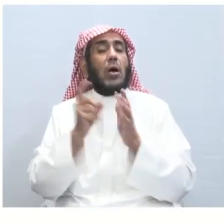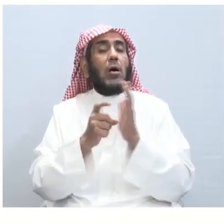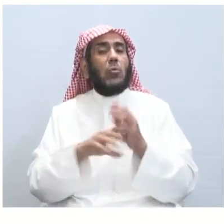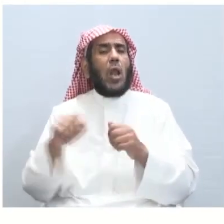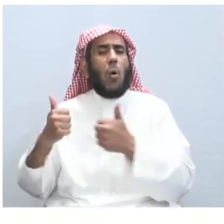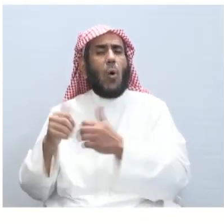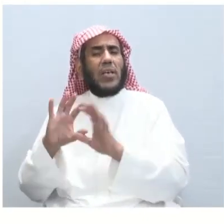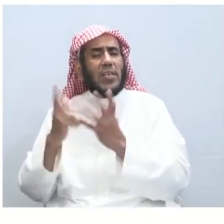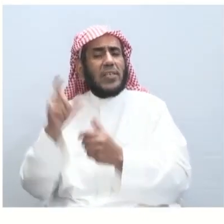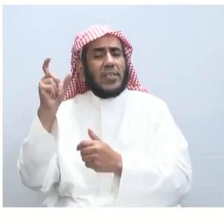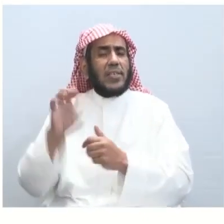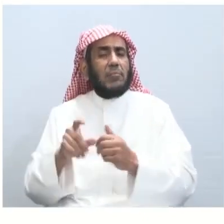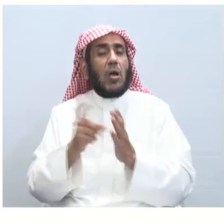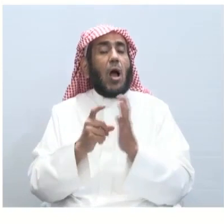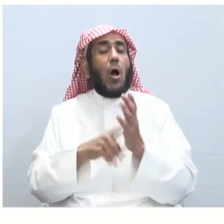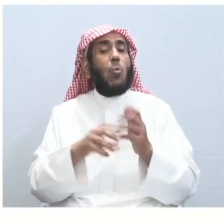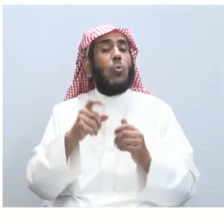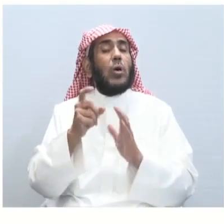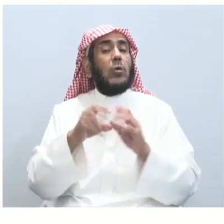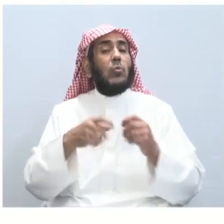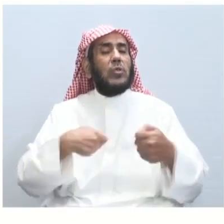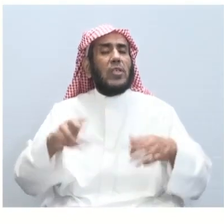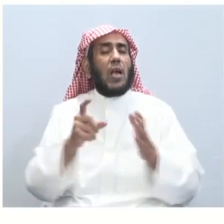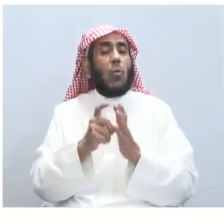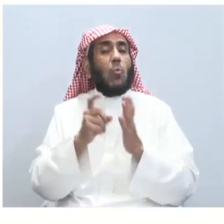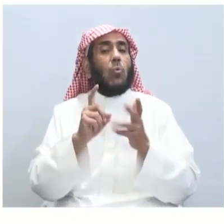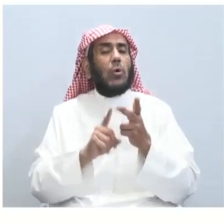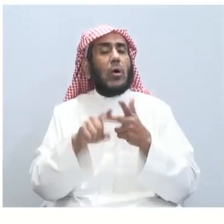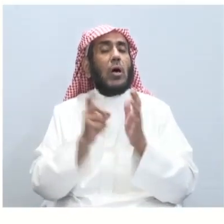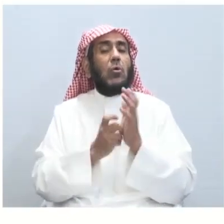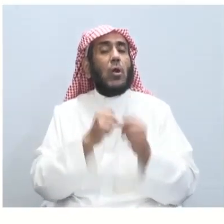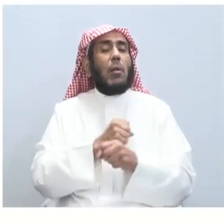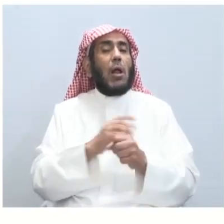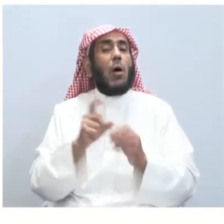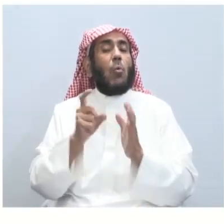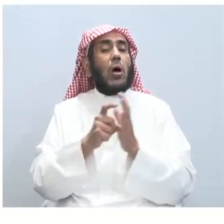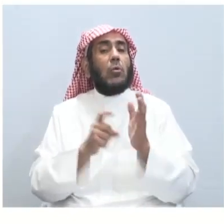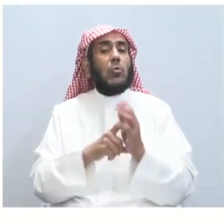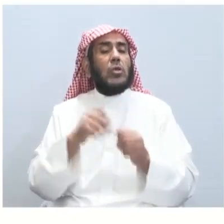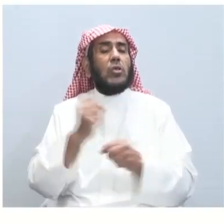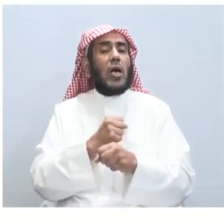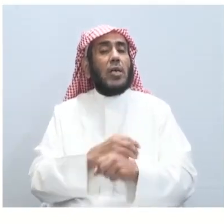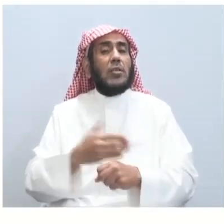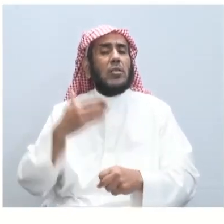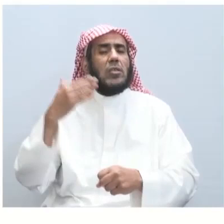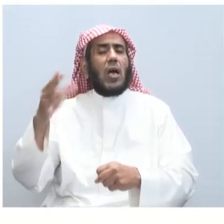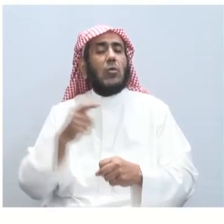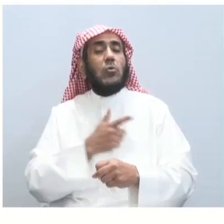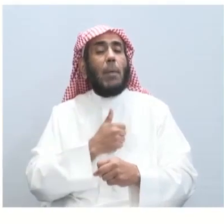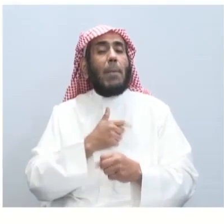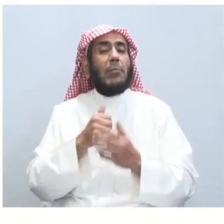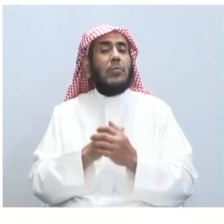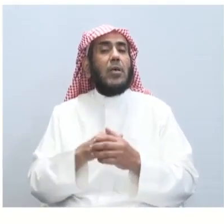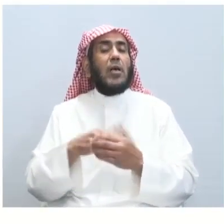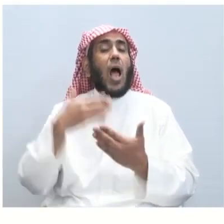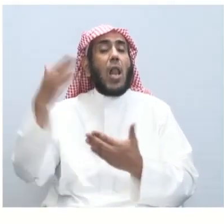الشخصيه او قانون تجاري او قانون العمل او قانون اجراءات التقاضي وهم ما يسمى